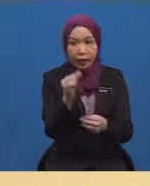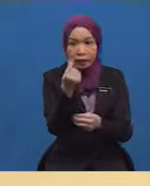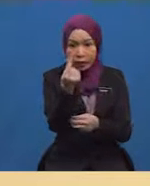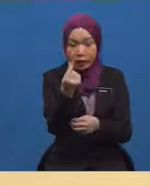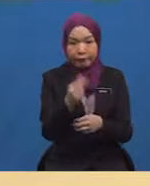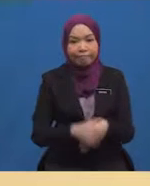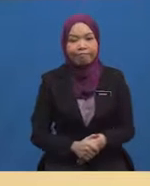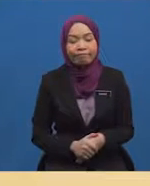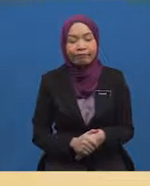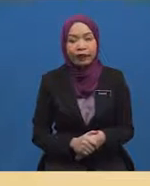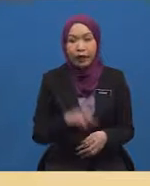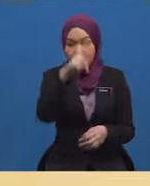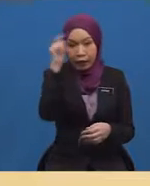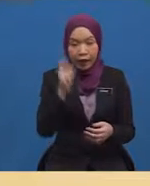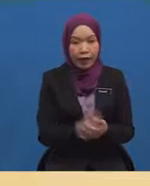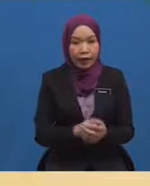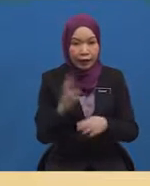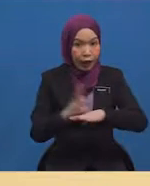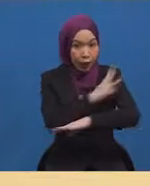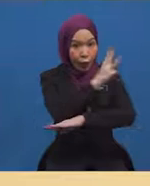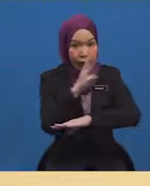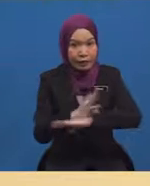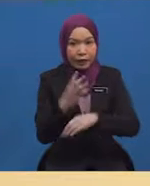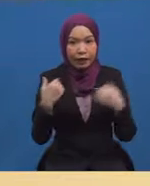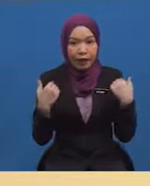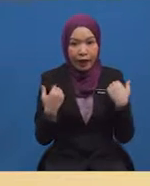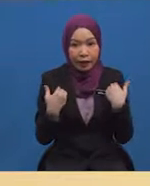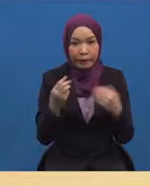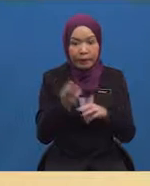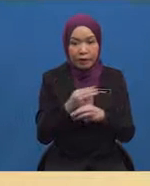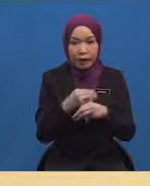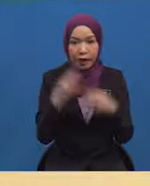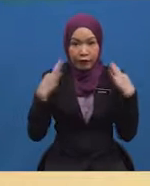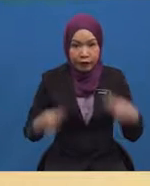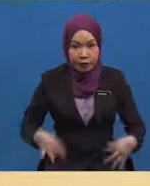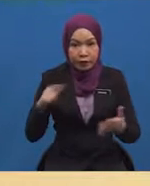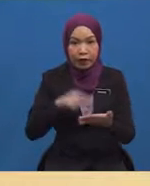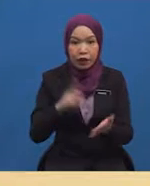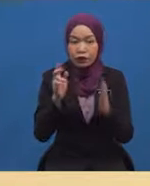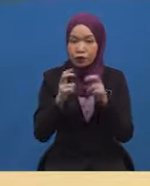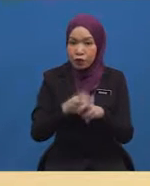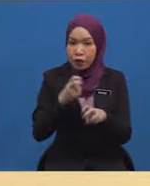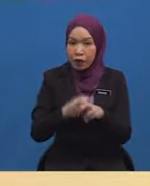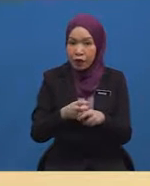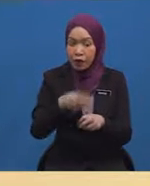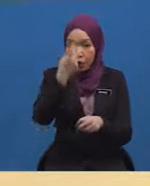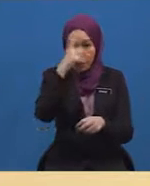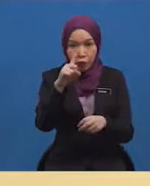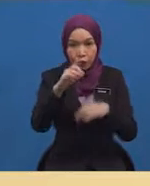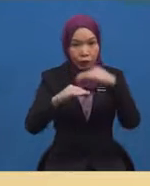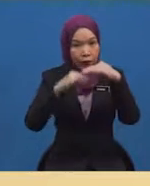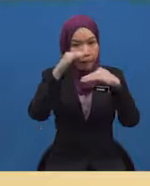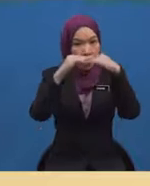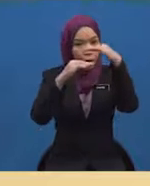Ini kerana kawasan yang mempunyai halangan fizikal lebih sukar dibangunkan dan akan menelan kos yang